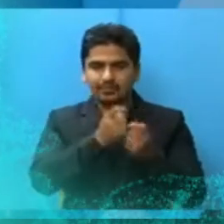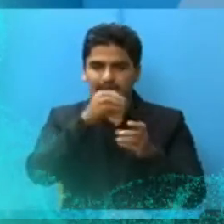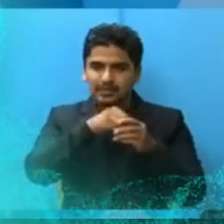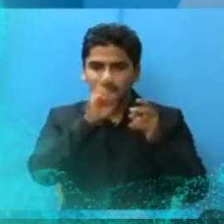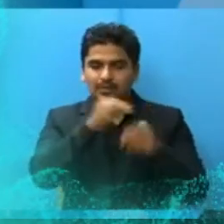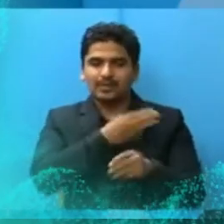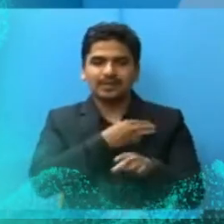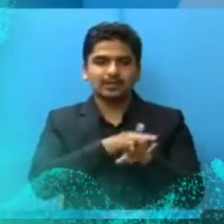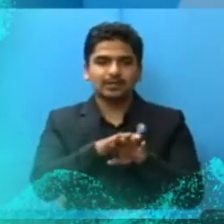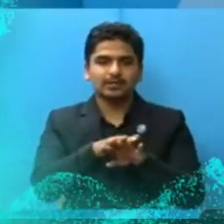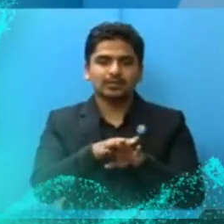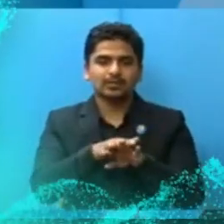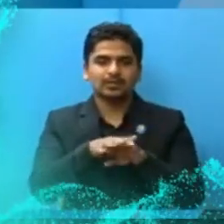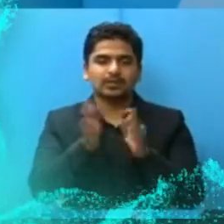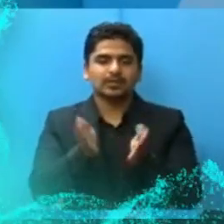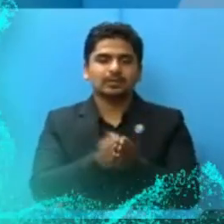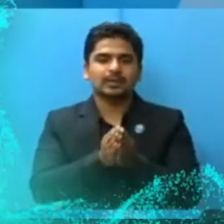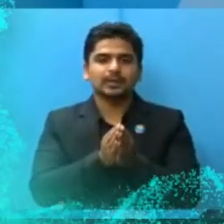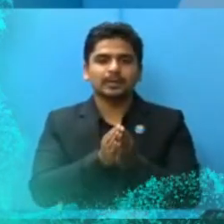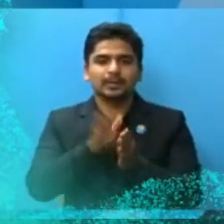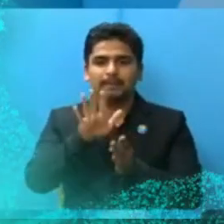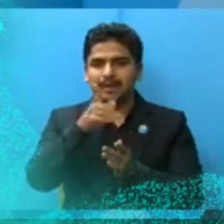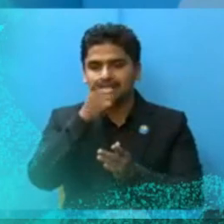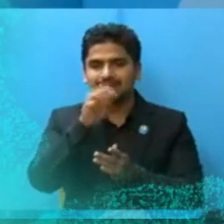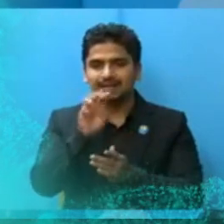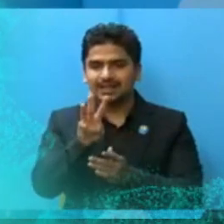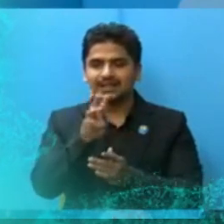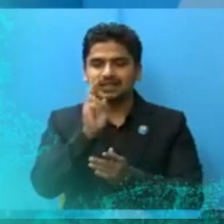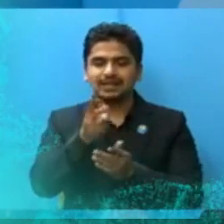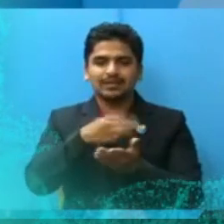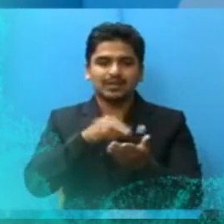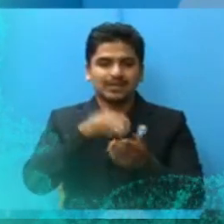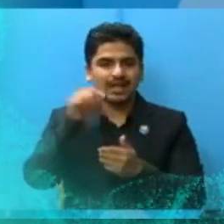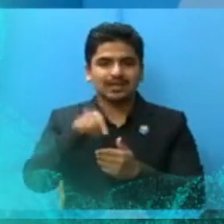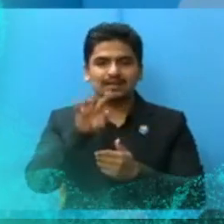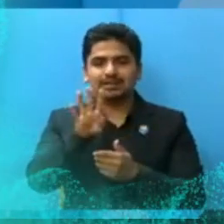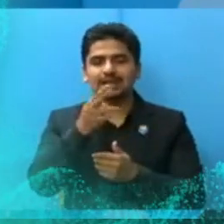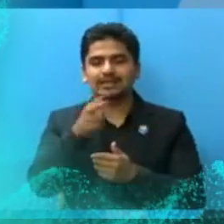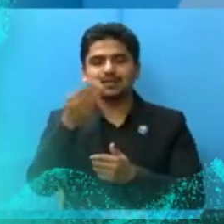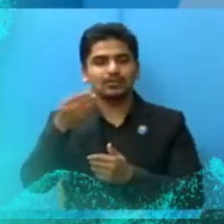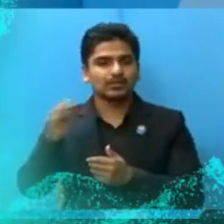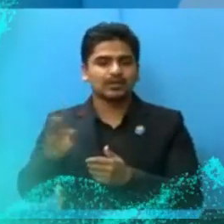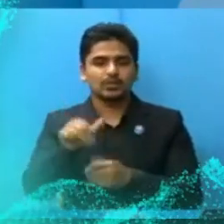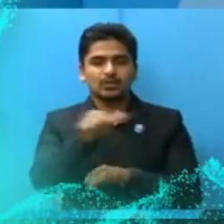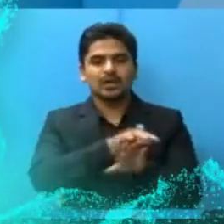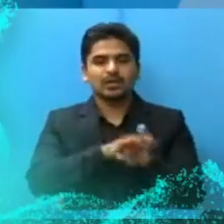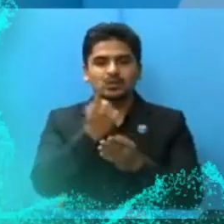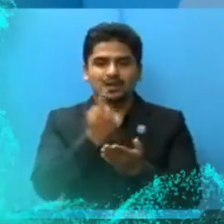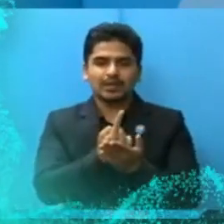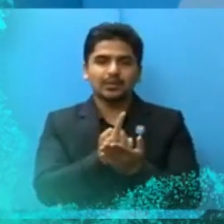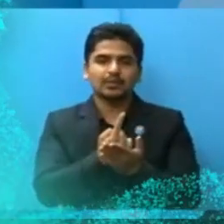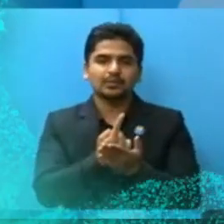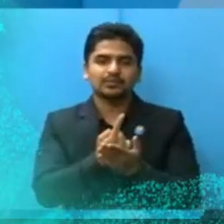संख्या टोटल 503 छ। त्यसमध्ये आज 4 जना हुनुहुन्छ, उहाँहरू